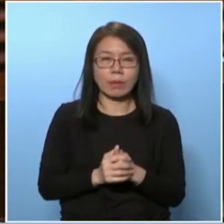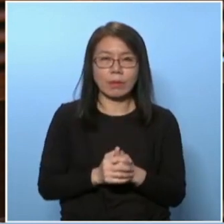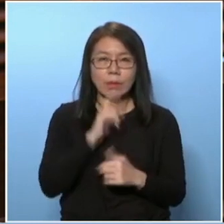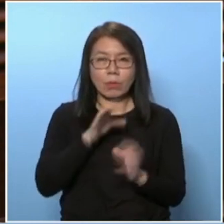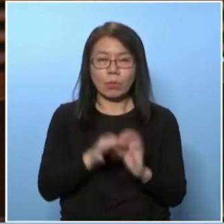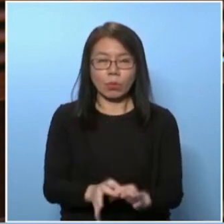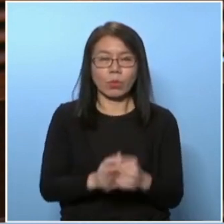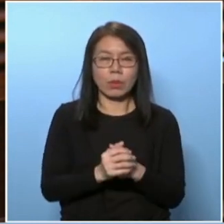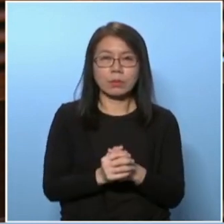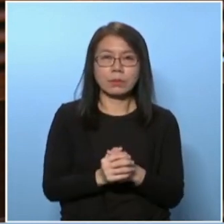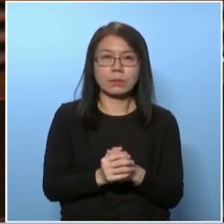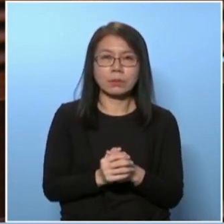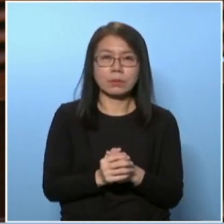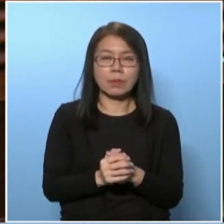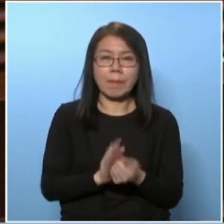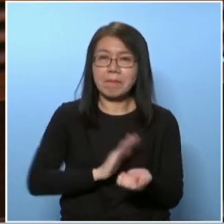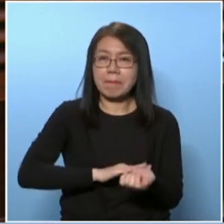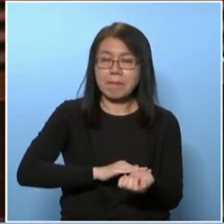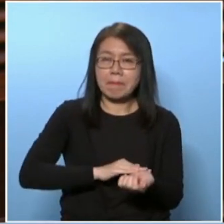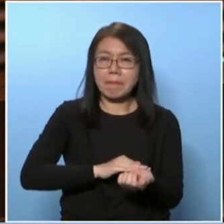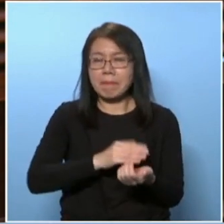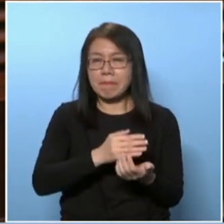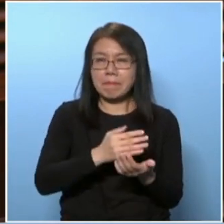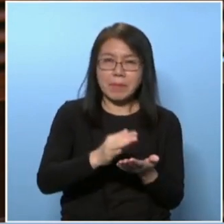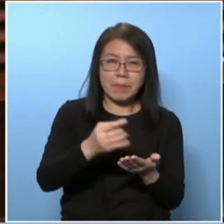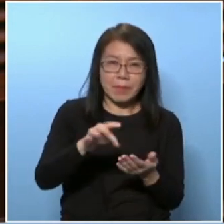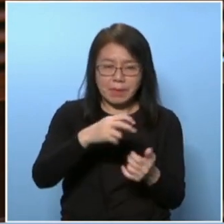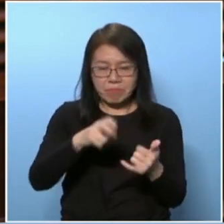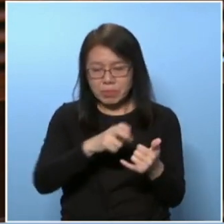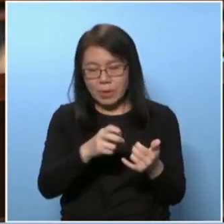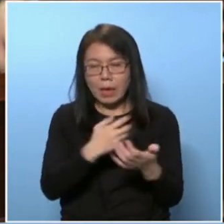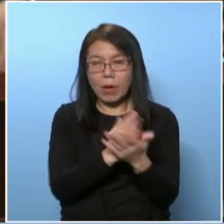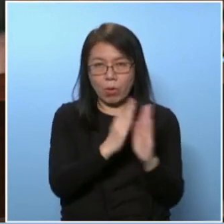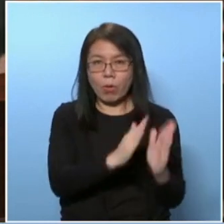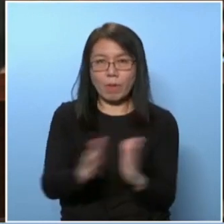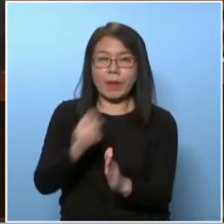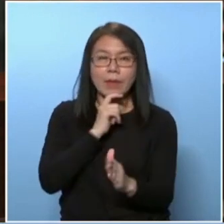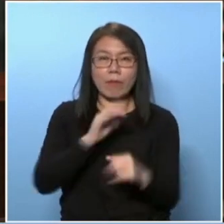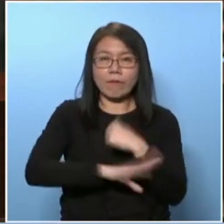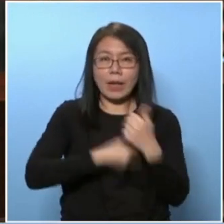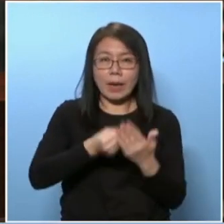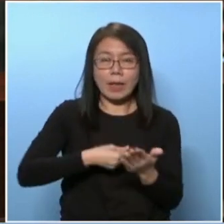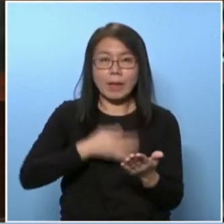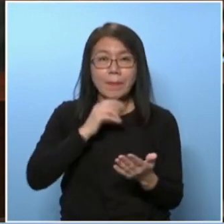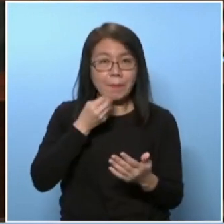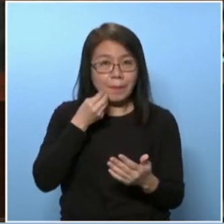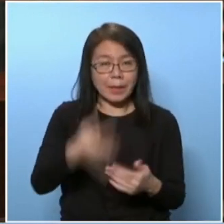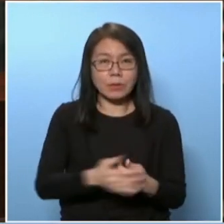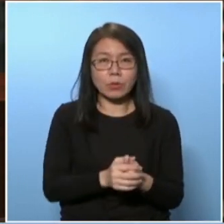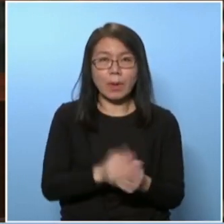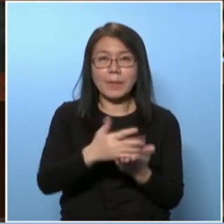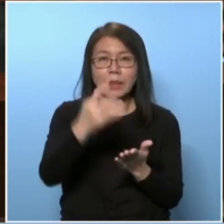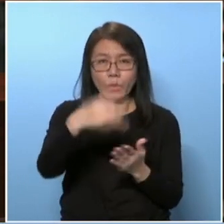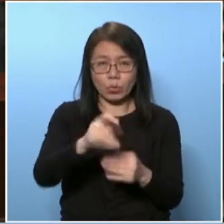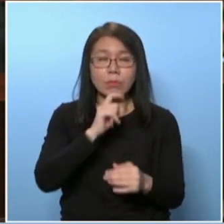於檢疫等等有一個安排，亦都在法例裡面是提供一個我們叫豁